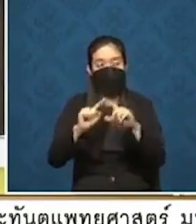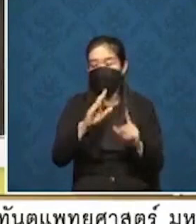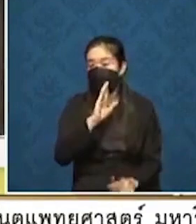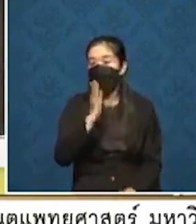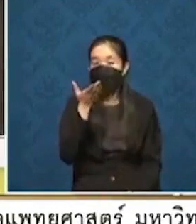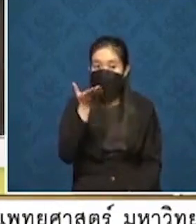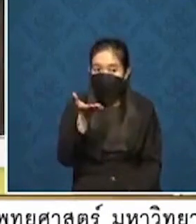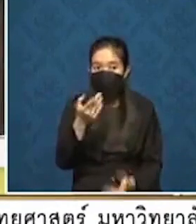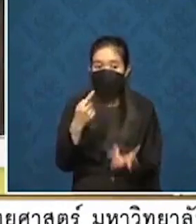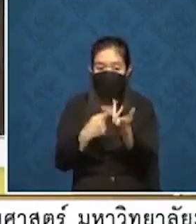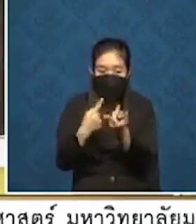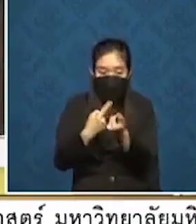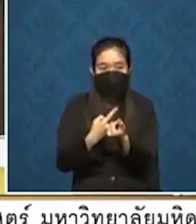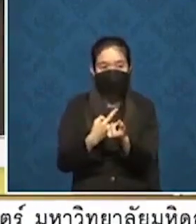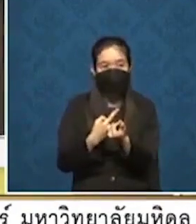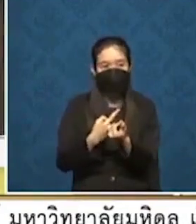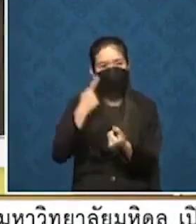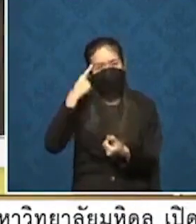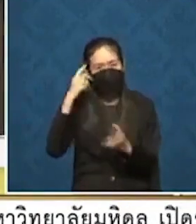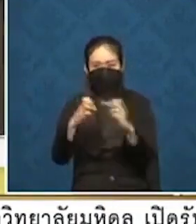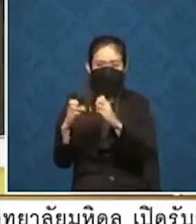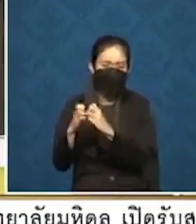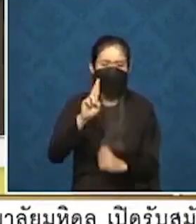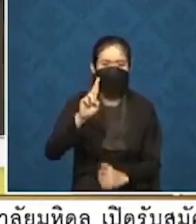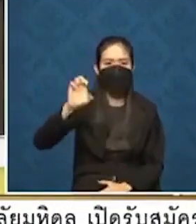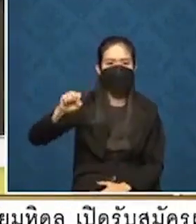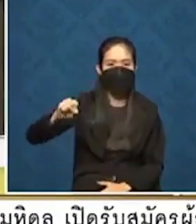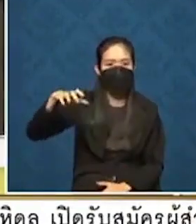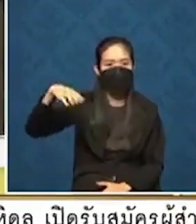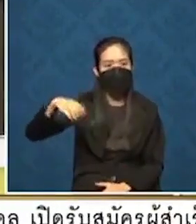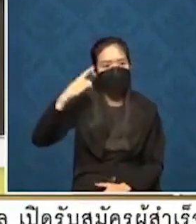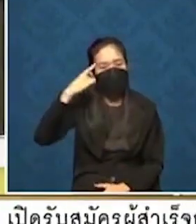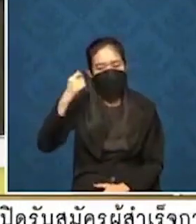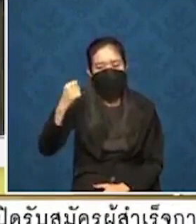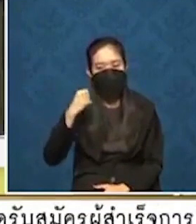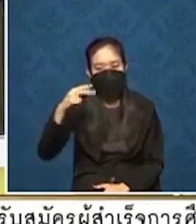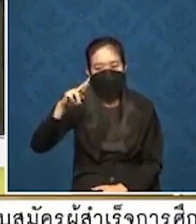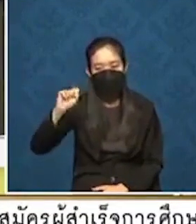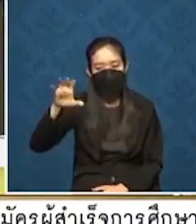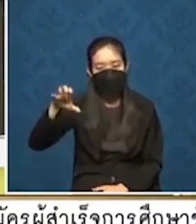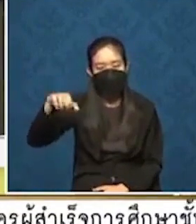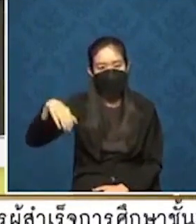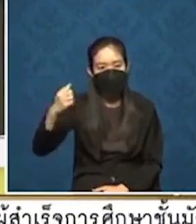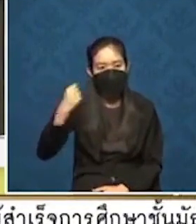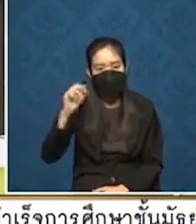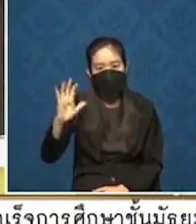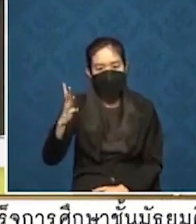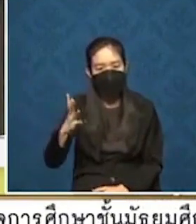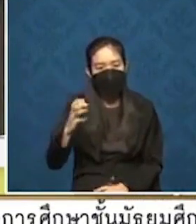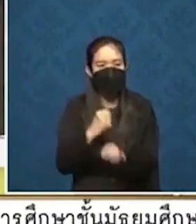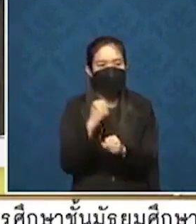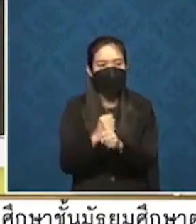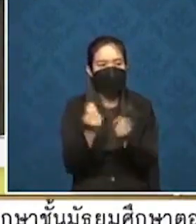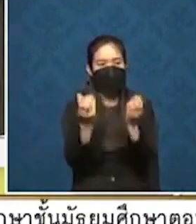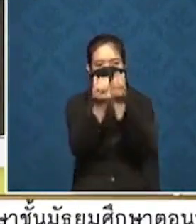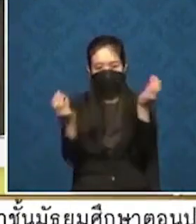ับองคประชุมเพื่อป่วนสภา ผมวาเป็นการทำลายคามมนคงของสภา ผิดรัฐมนูนและ